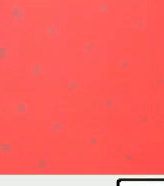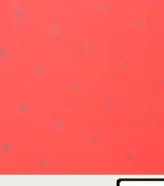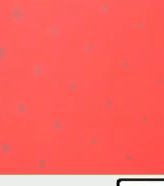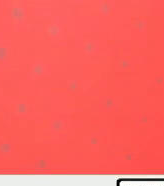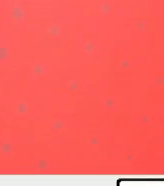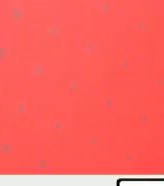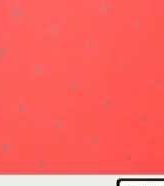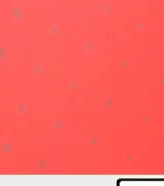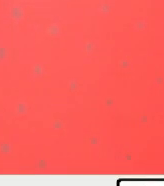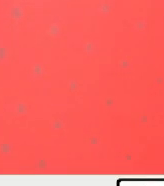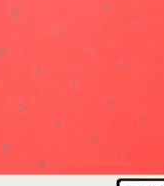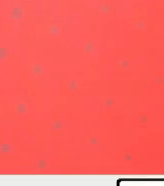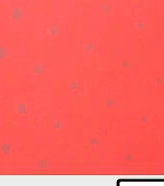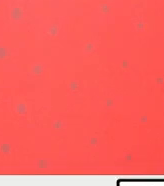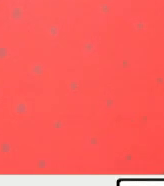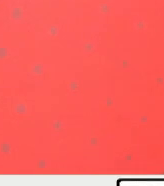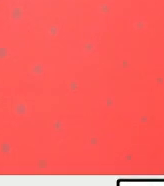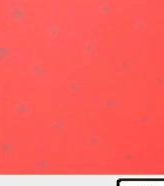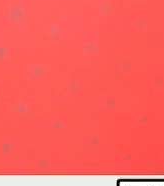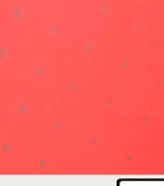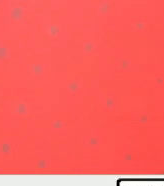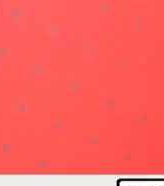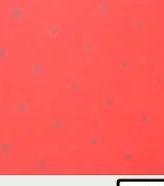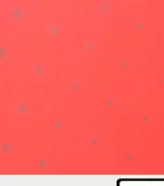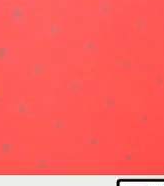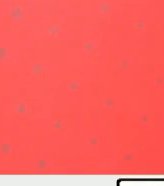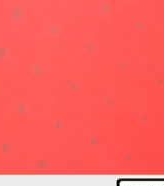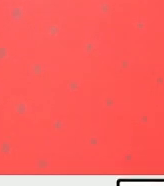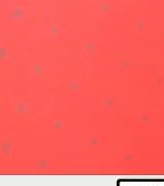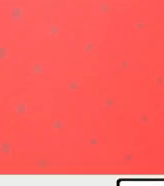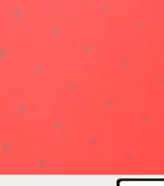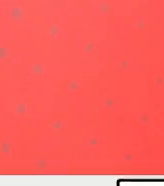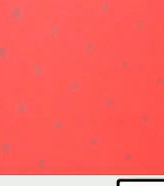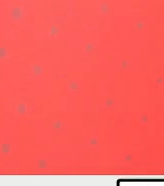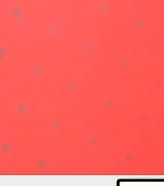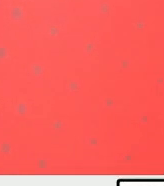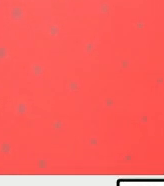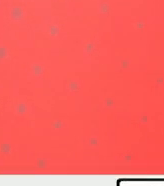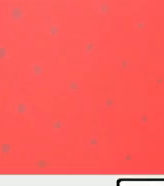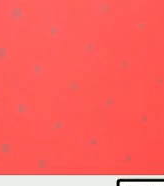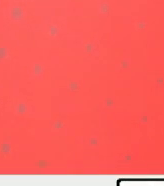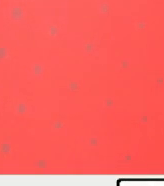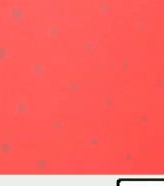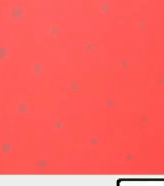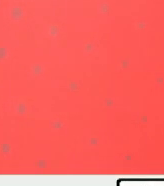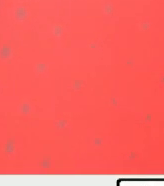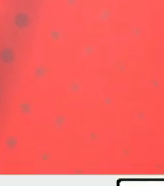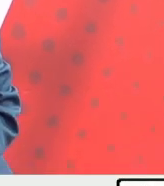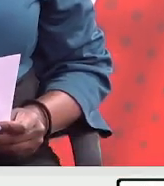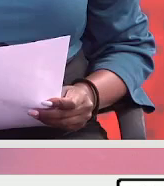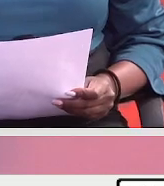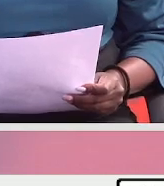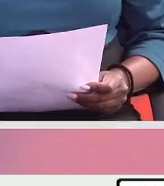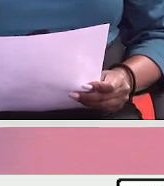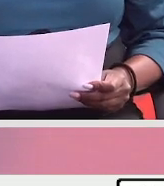tunaungana naye mwandishi wetu wa habari kutoka gatuzi hilo la Nakuru, Chichi Josephine, kwa mengi zaidi. Chichi, habari za sasa, labda ni kipi ambacho